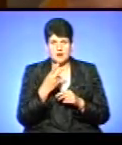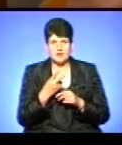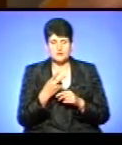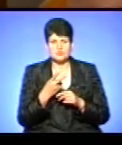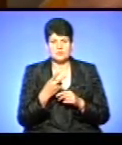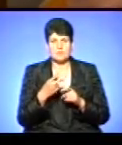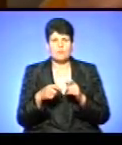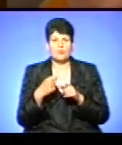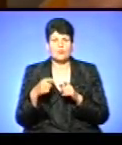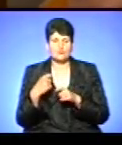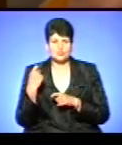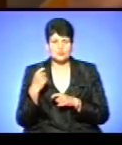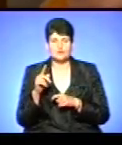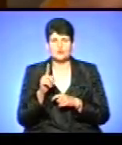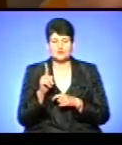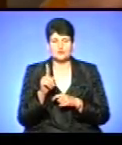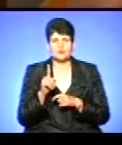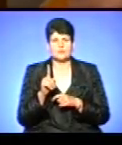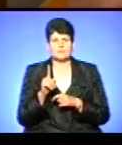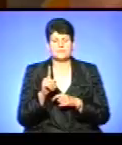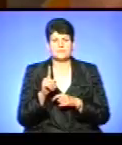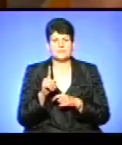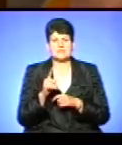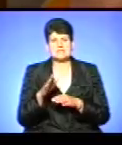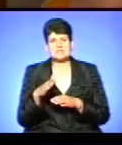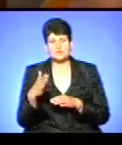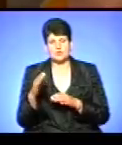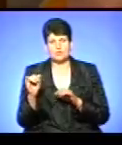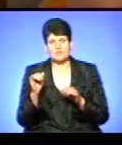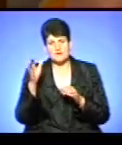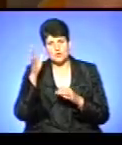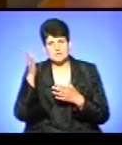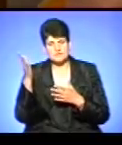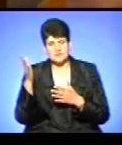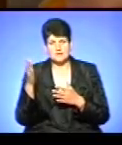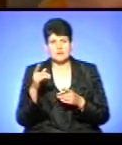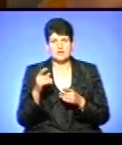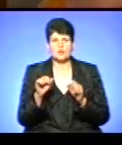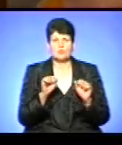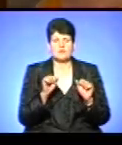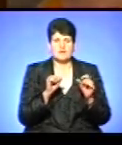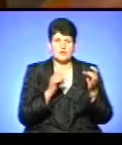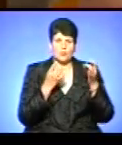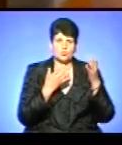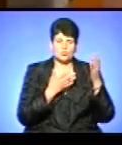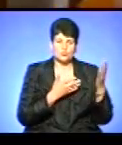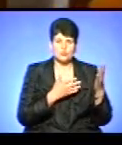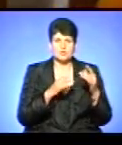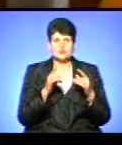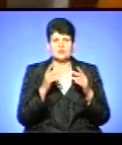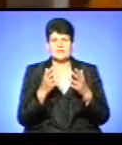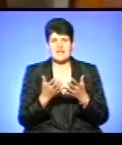явне правопорушення щодо що і зі сторони управління освіти, щодо і з управління культури, що